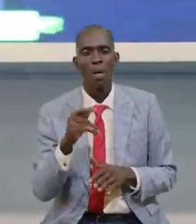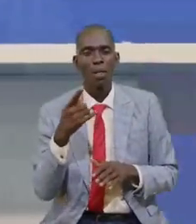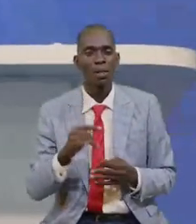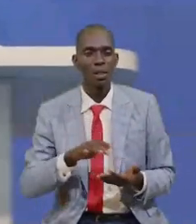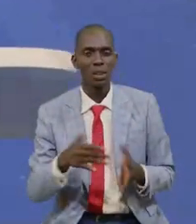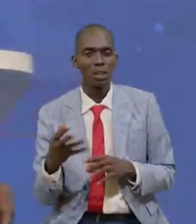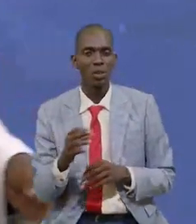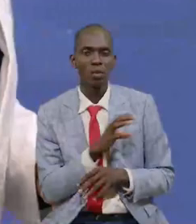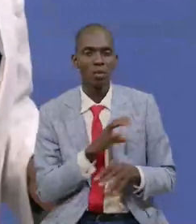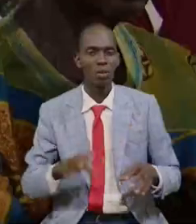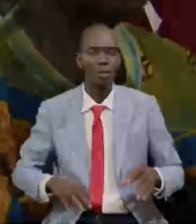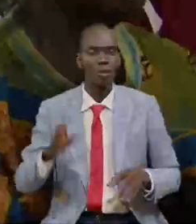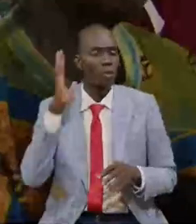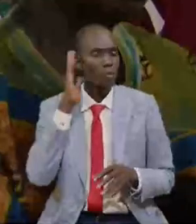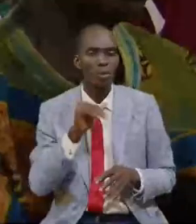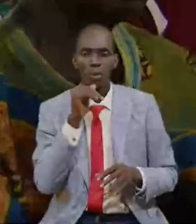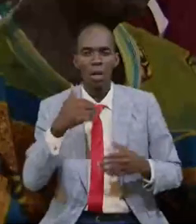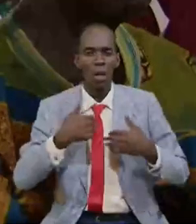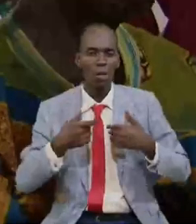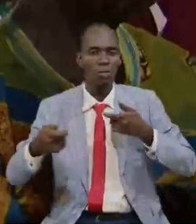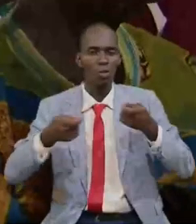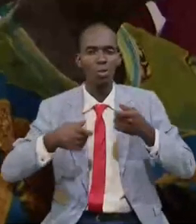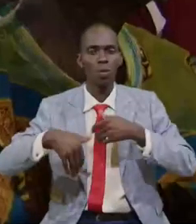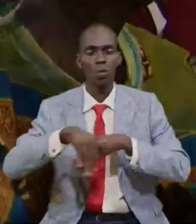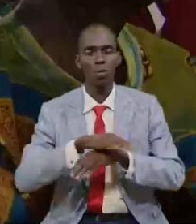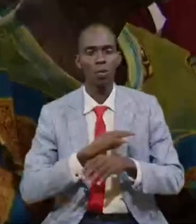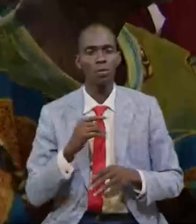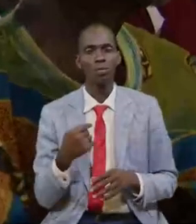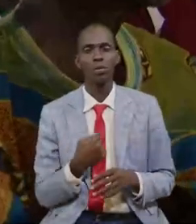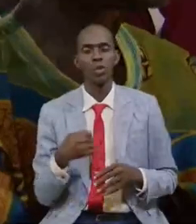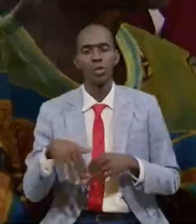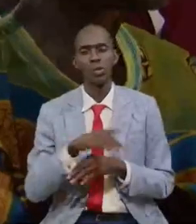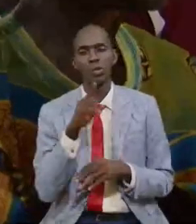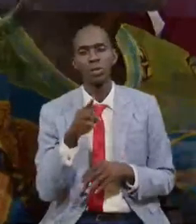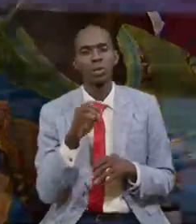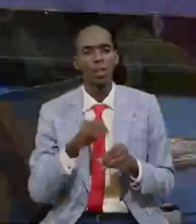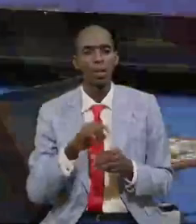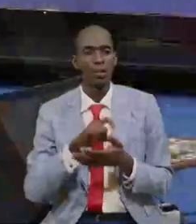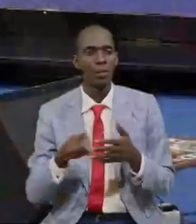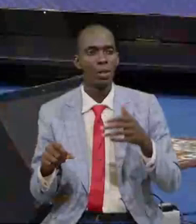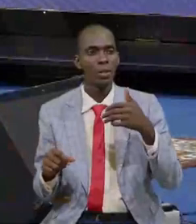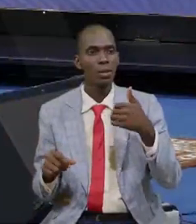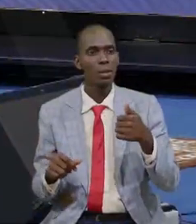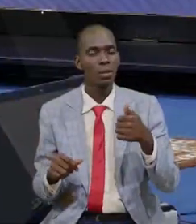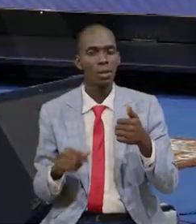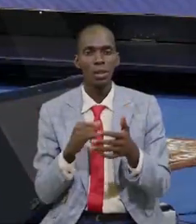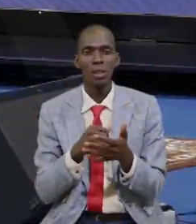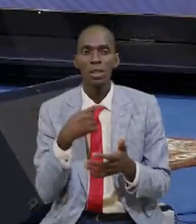Christ, alors cela n'aura pas la domination sur vous. Et le verset 10 nous dit,